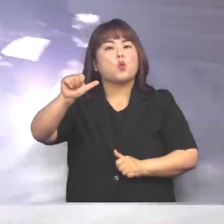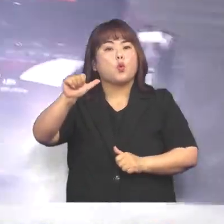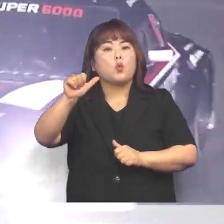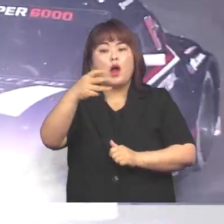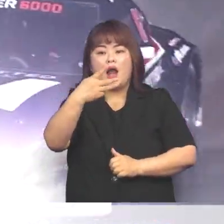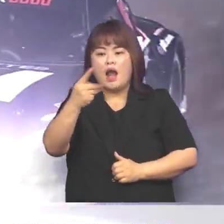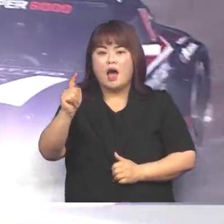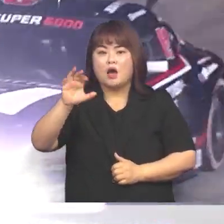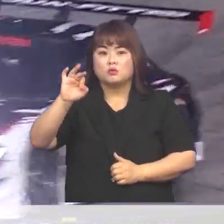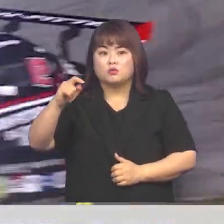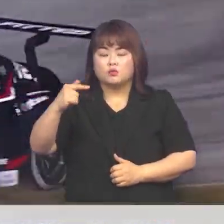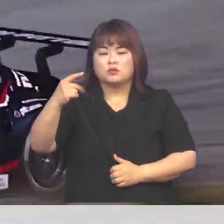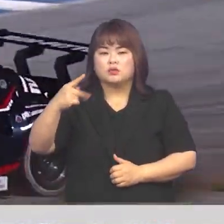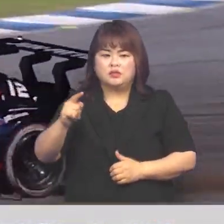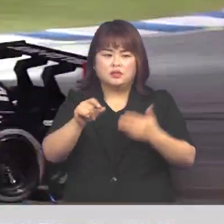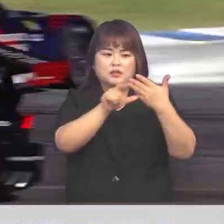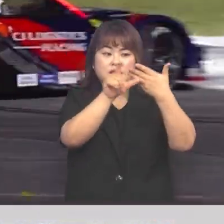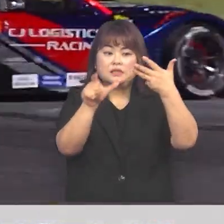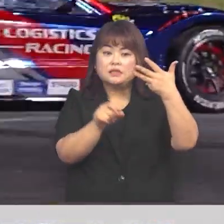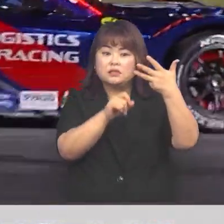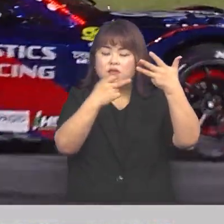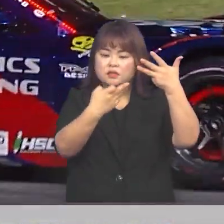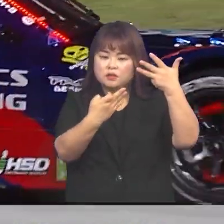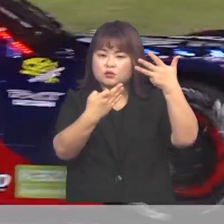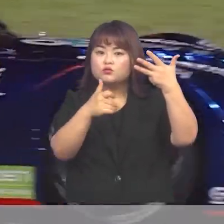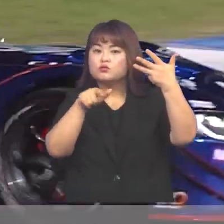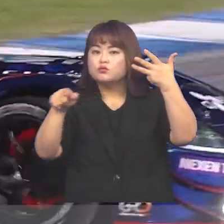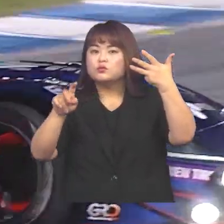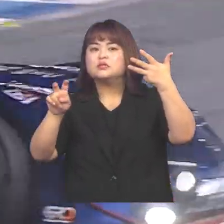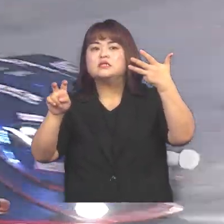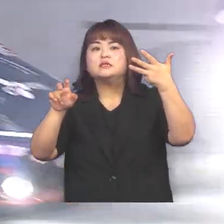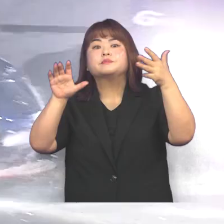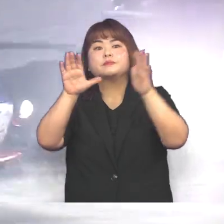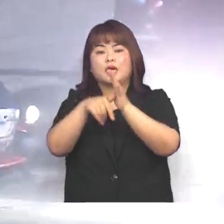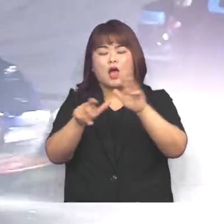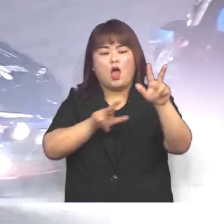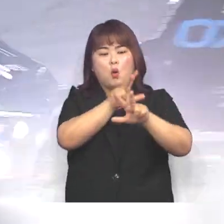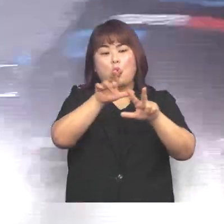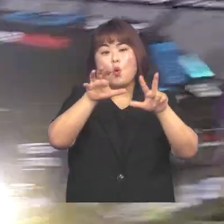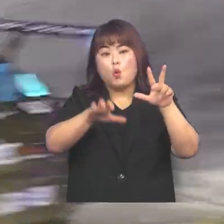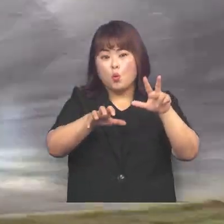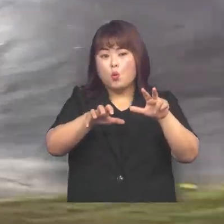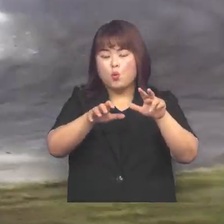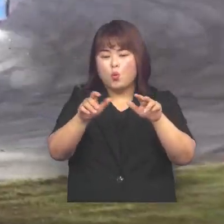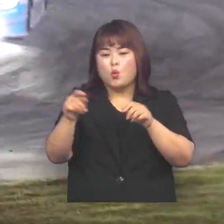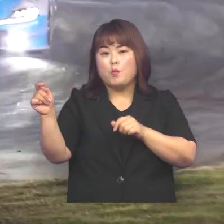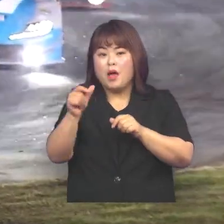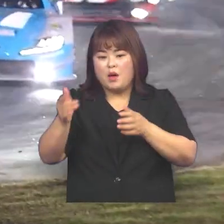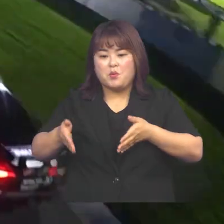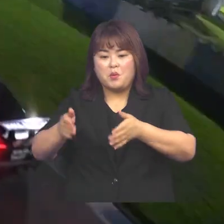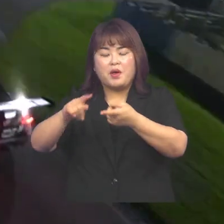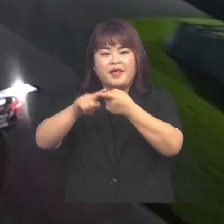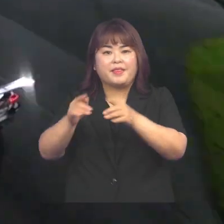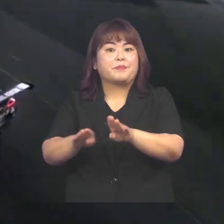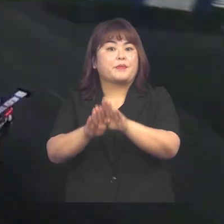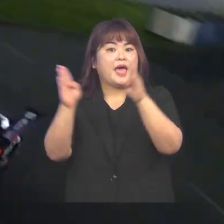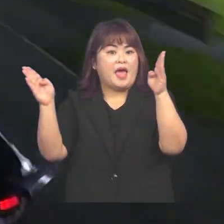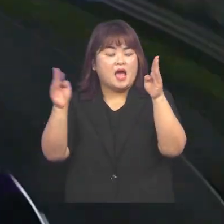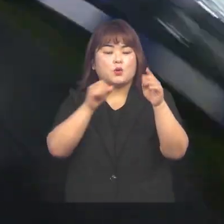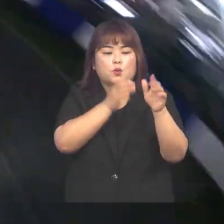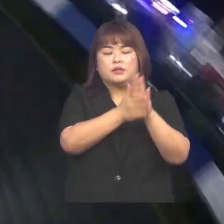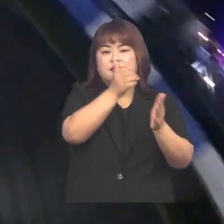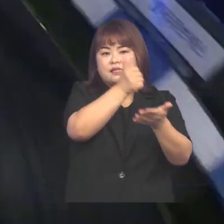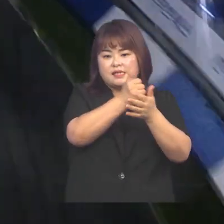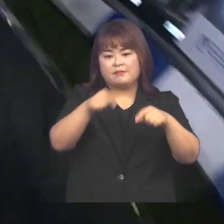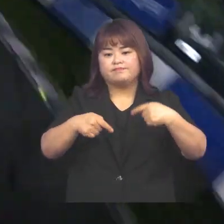19일과 20일 에버랜드 스피드웨이에서 열렸습니다. 이상일 용인특례시장은 개막전에 참석해 인산말과